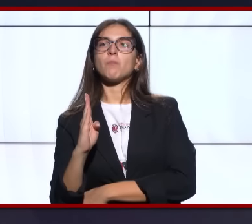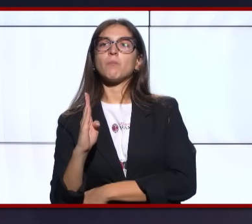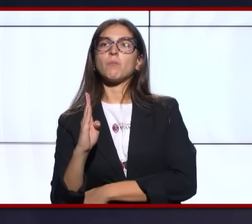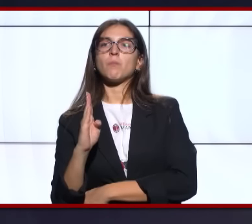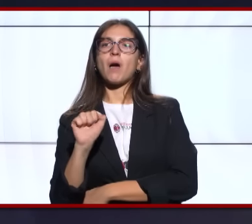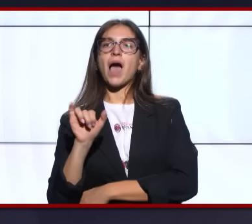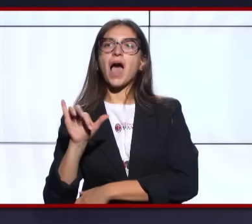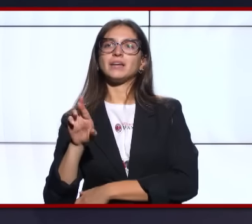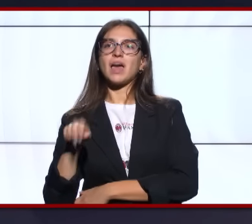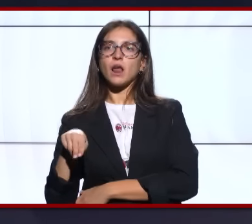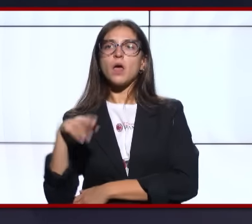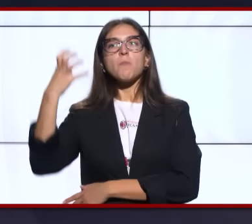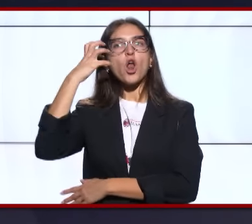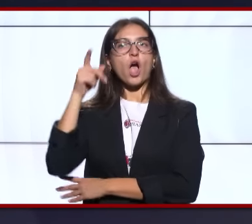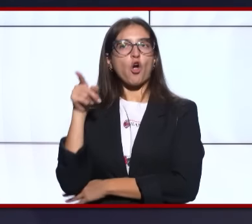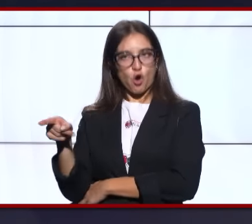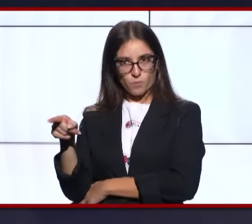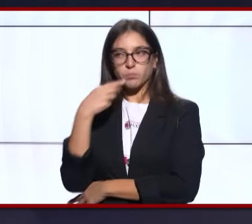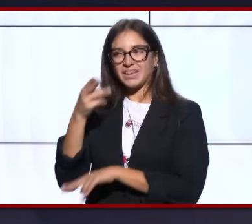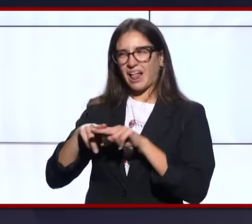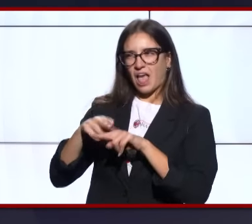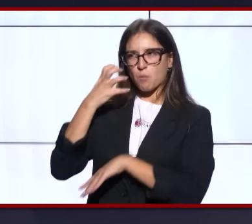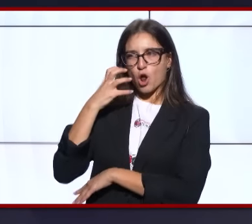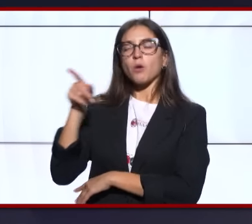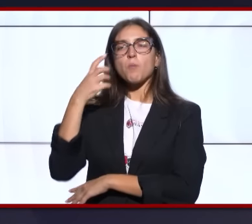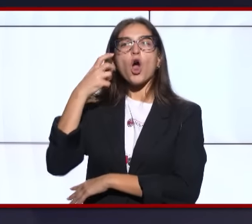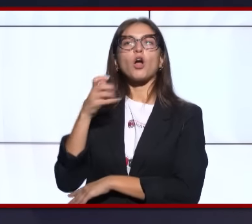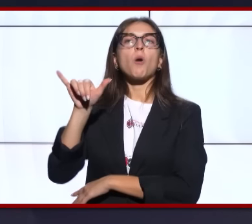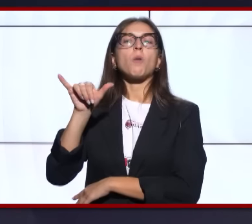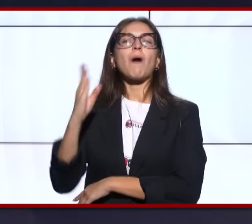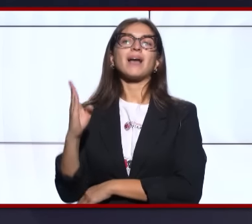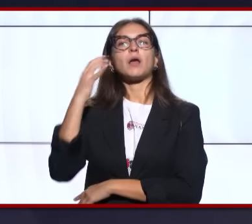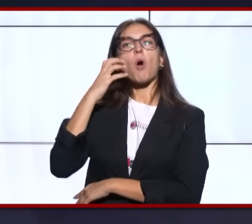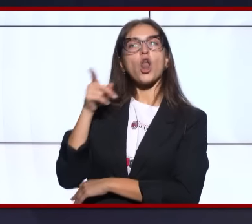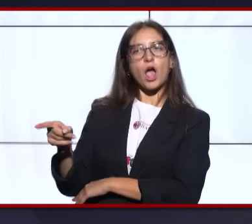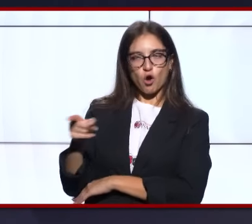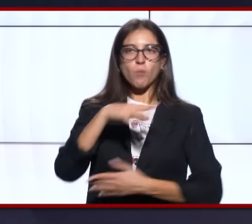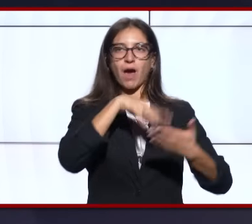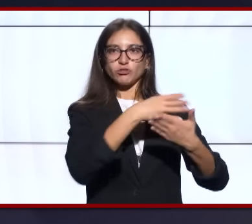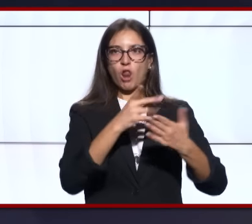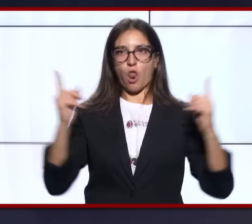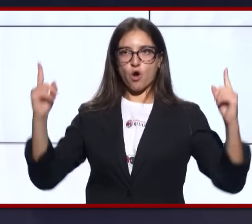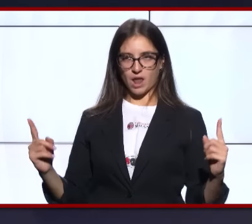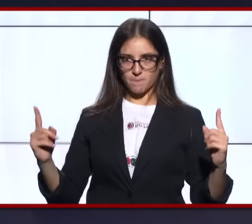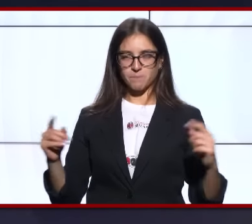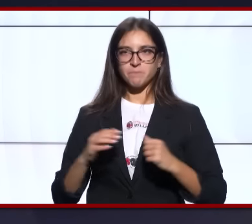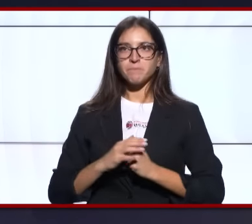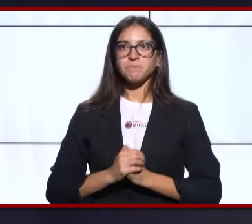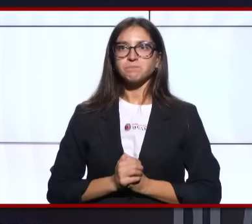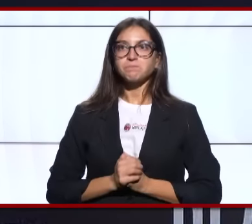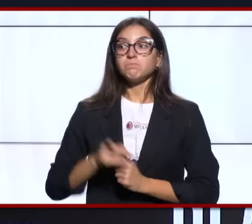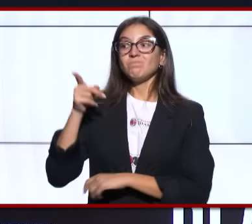se dice Monaco Monaco hanno guard la partida eh